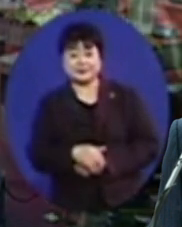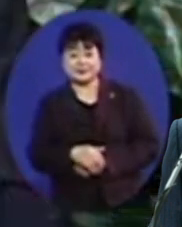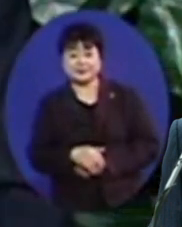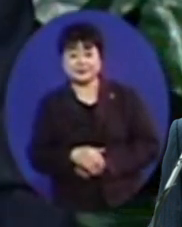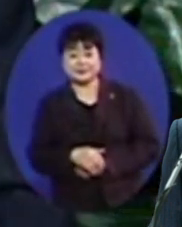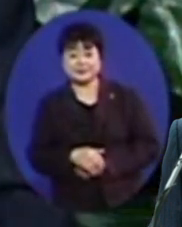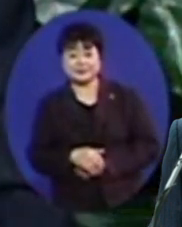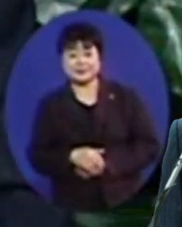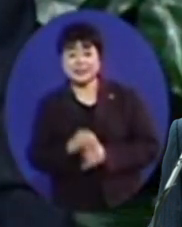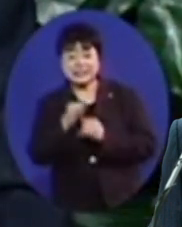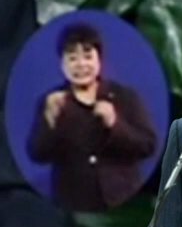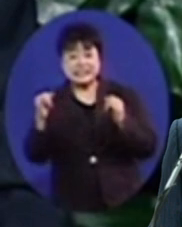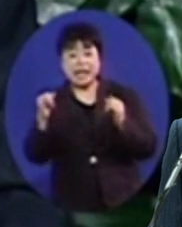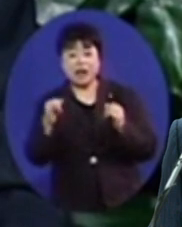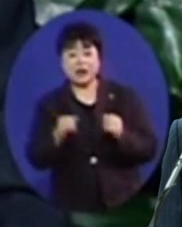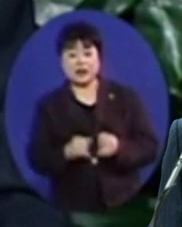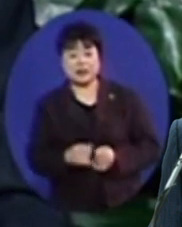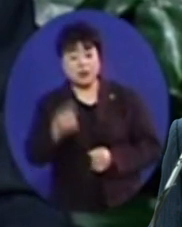인생관이